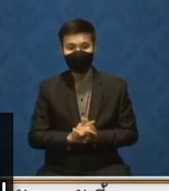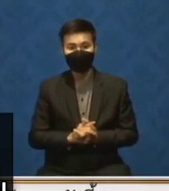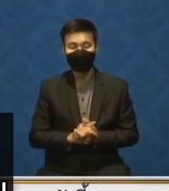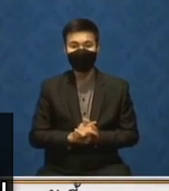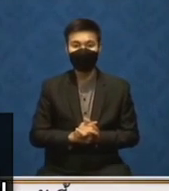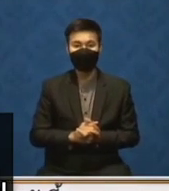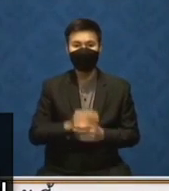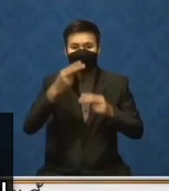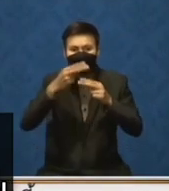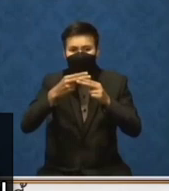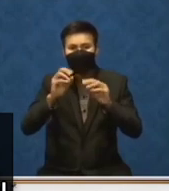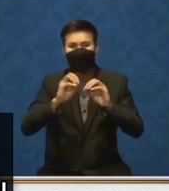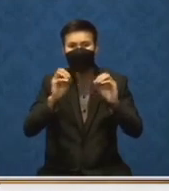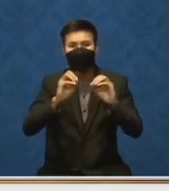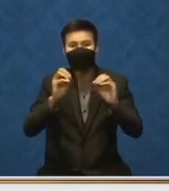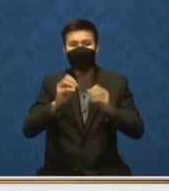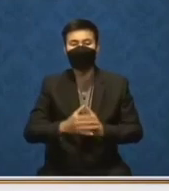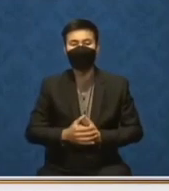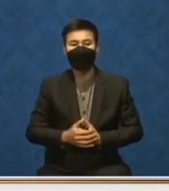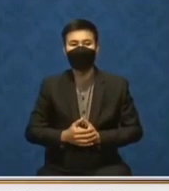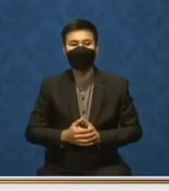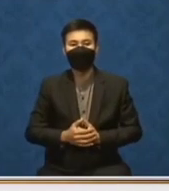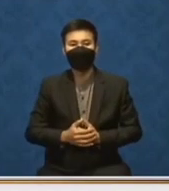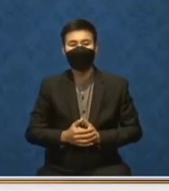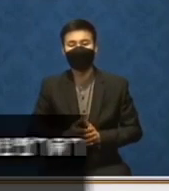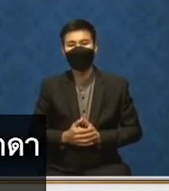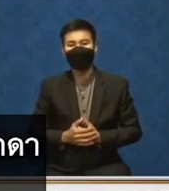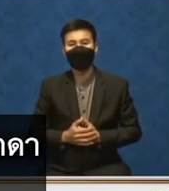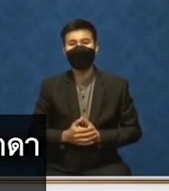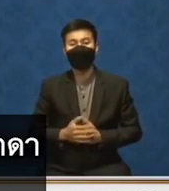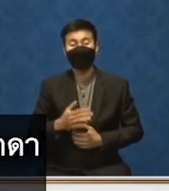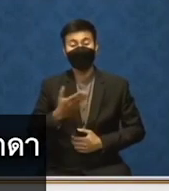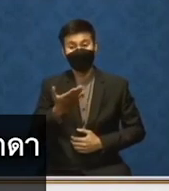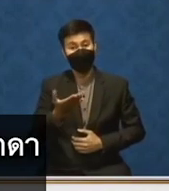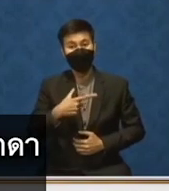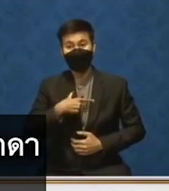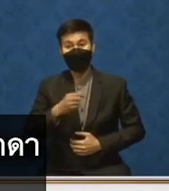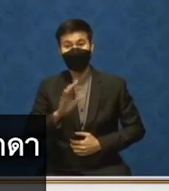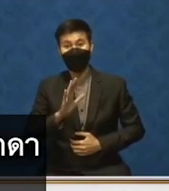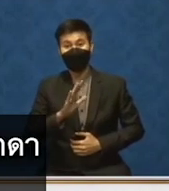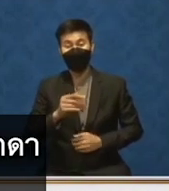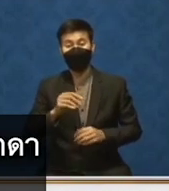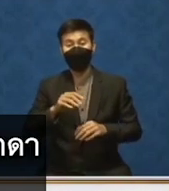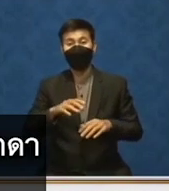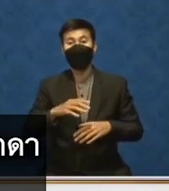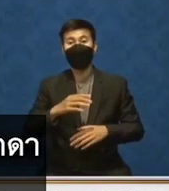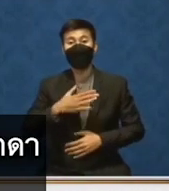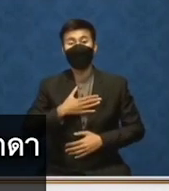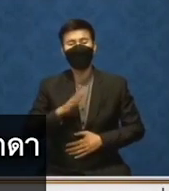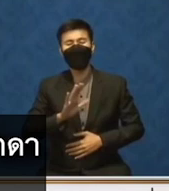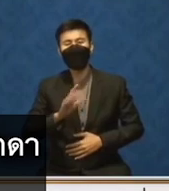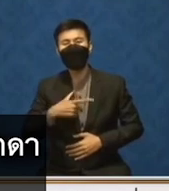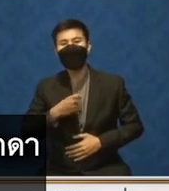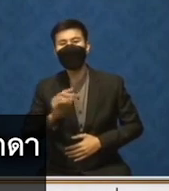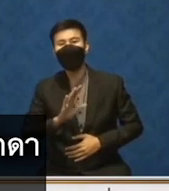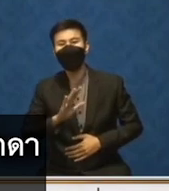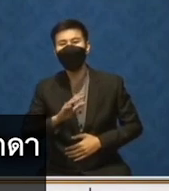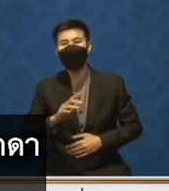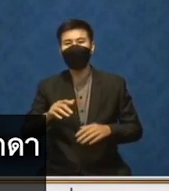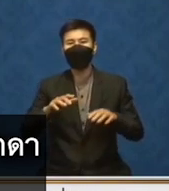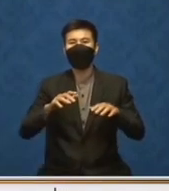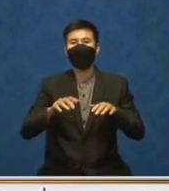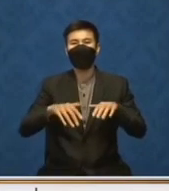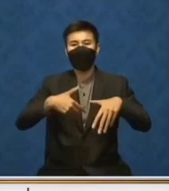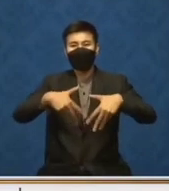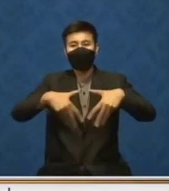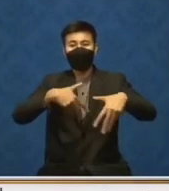นะถ้าท่านไม่ชอบประชาชนชั้นสองแต่ท่านมาแซงคิวอย่างเงี้ยท่านเป็นประชาชนชั้น